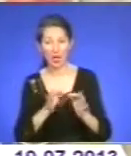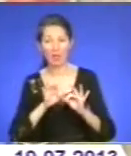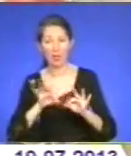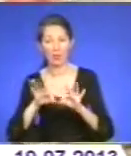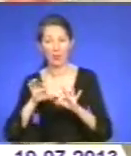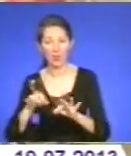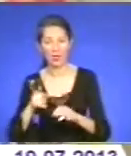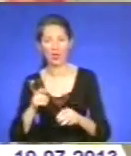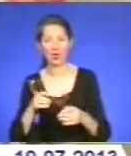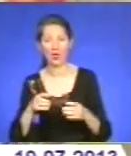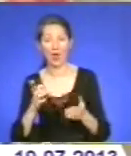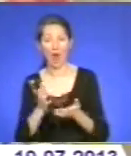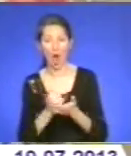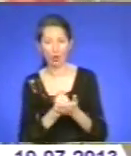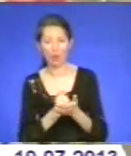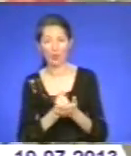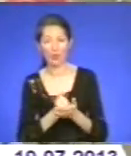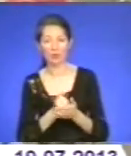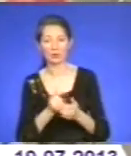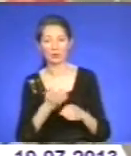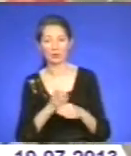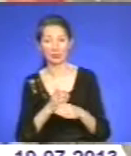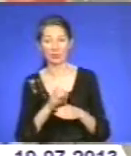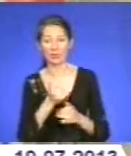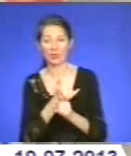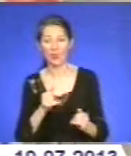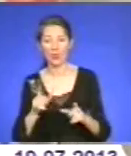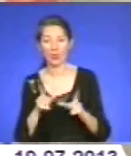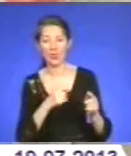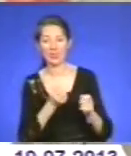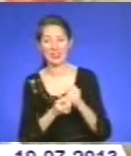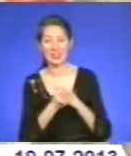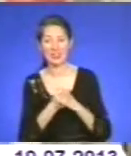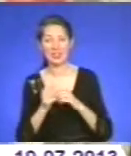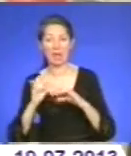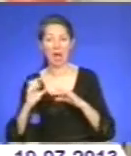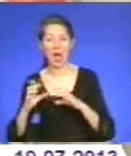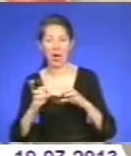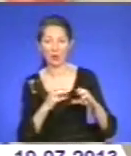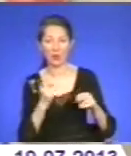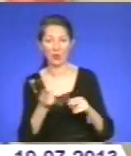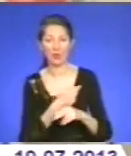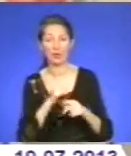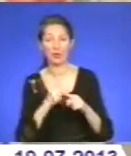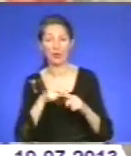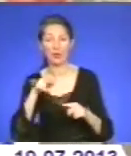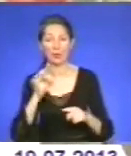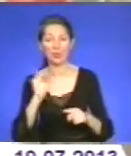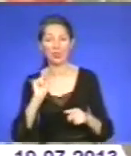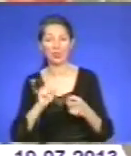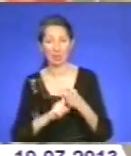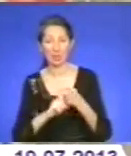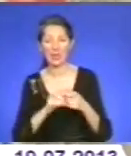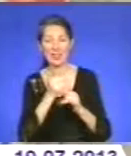грузові відсіки. Не може виїхати звідси автомобіль без напівпричепа і не може виїхати автомобіль з